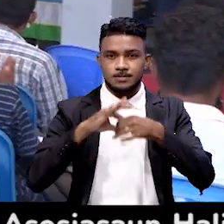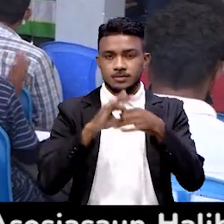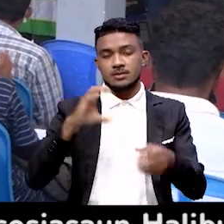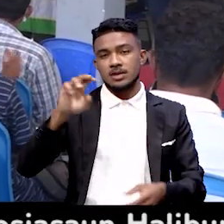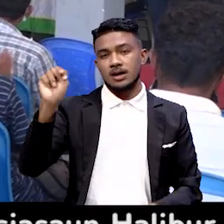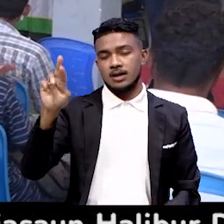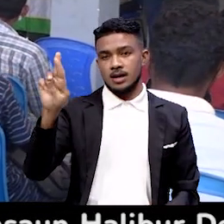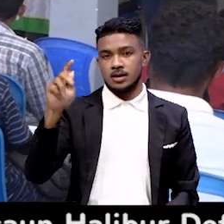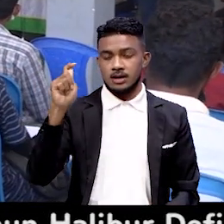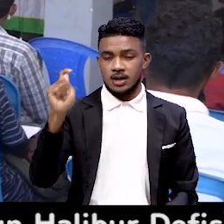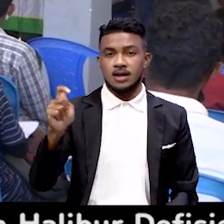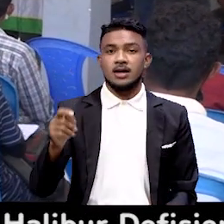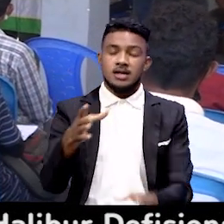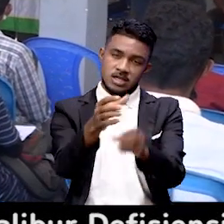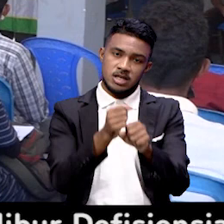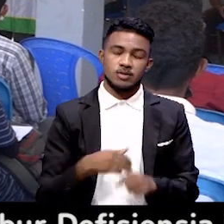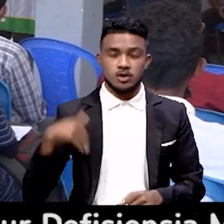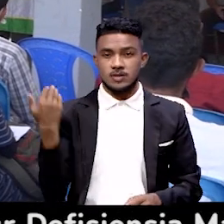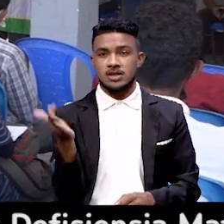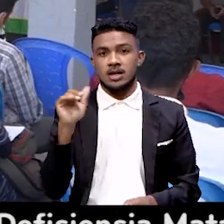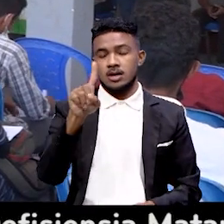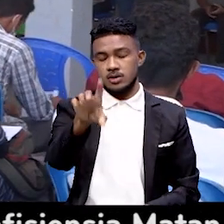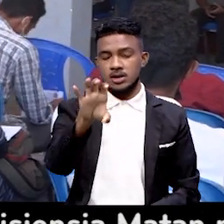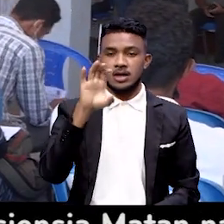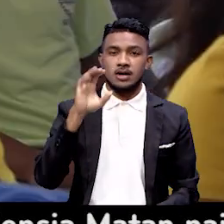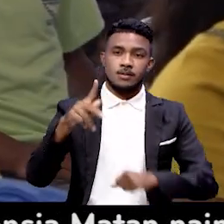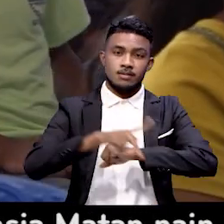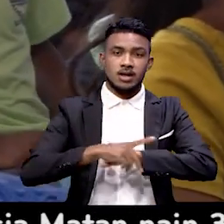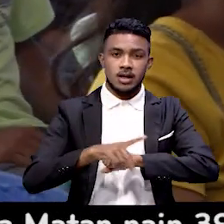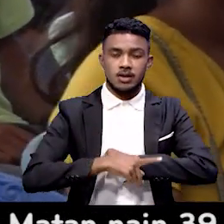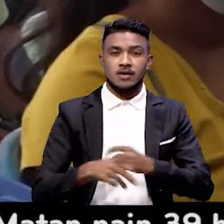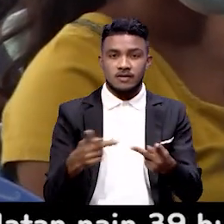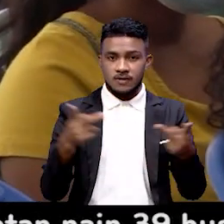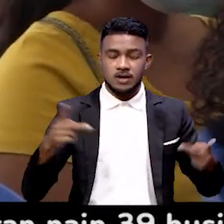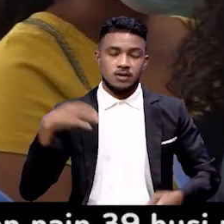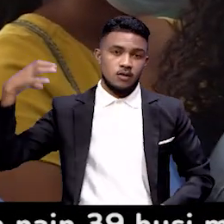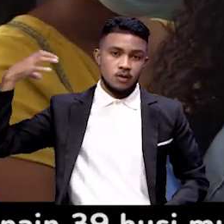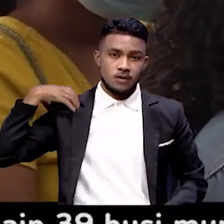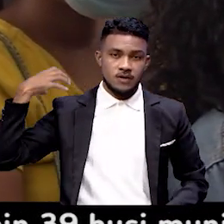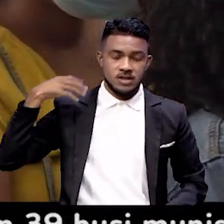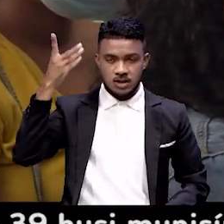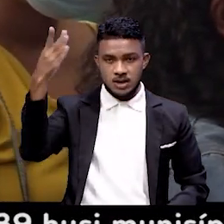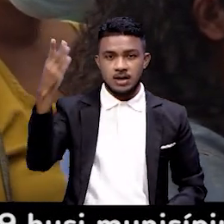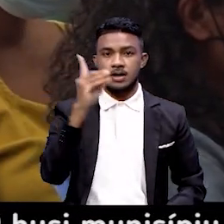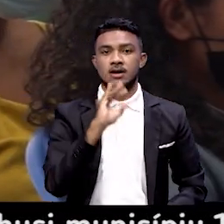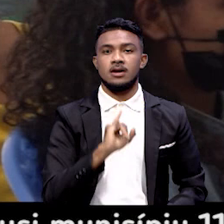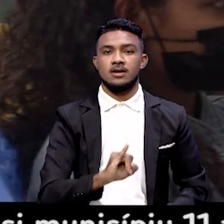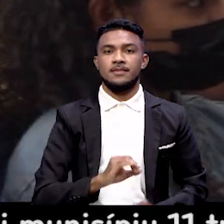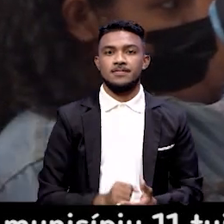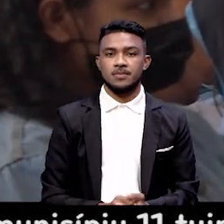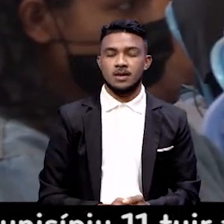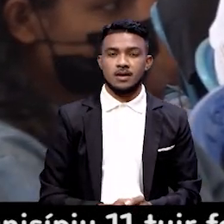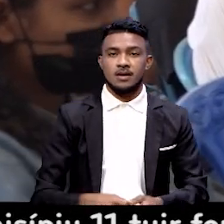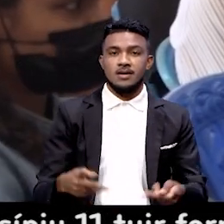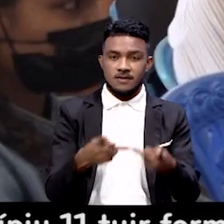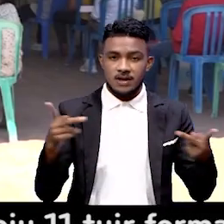simu juventude atus ida resin ia konsolidasaun partidu ia sede Senarte berdus grilus dili. Posisaun